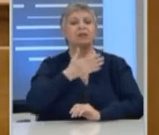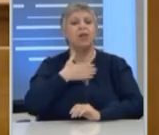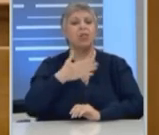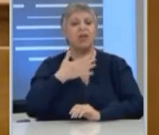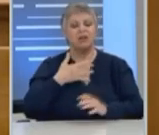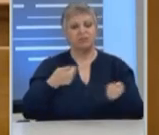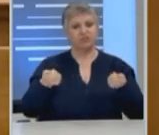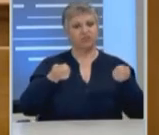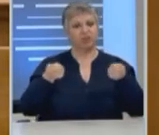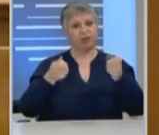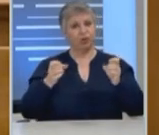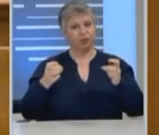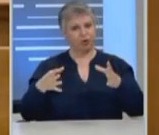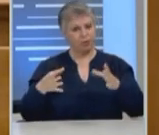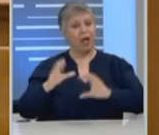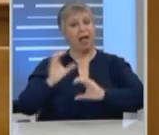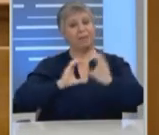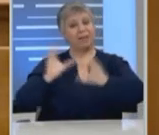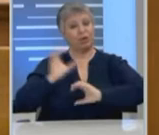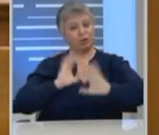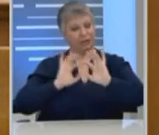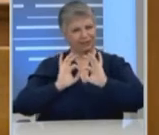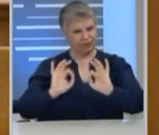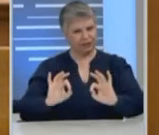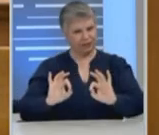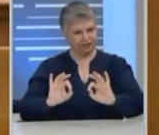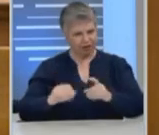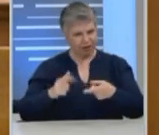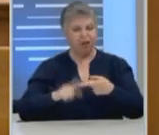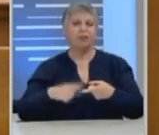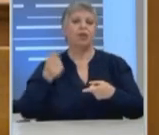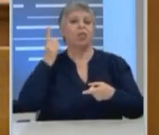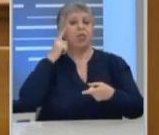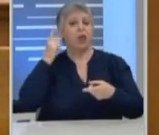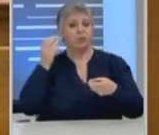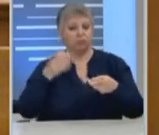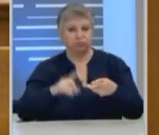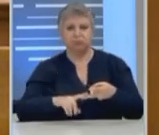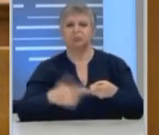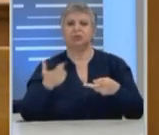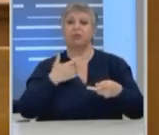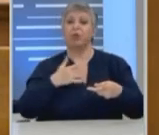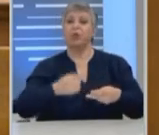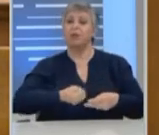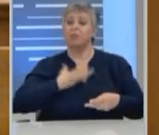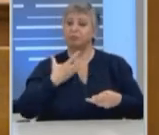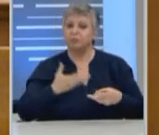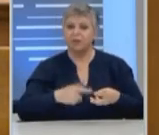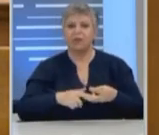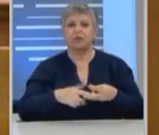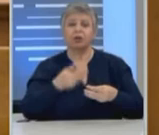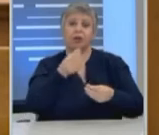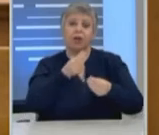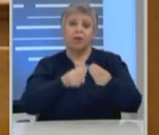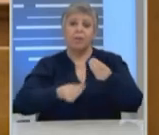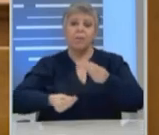και επικοινωνιακή στρατηγική, αλλά και επί της ουσίας στρατηγική. Θέλει και μυαλό, θέλει και ψυχή και πάνω απ' όλα,